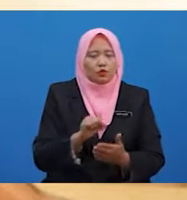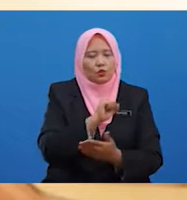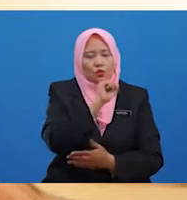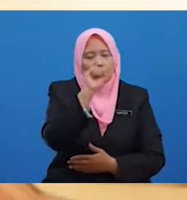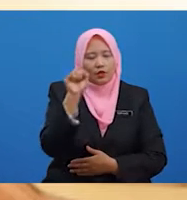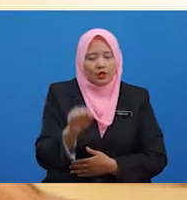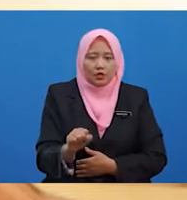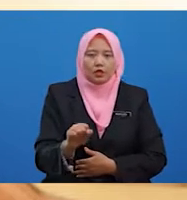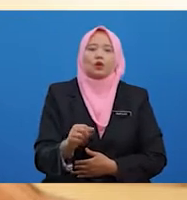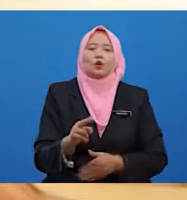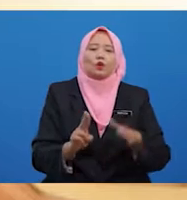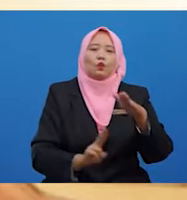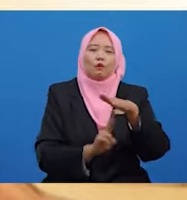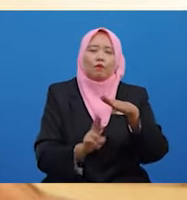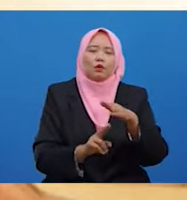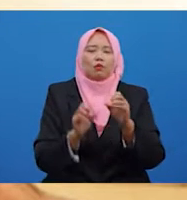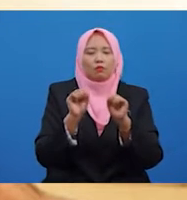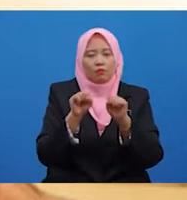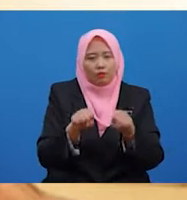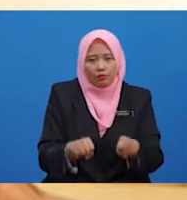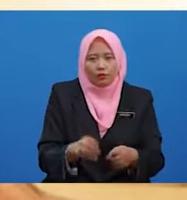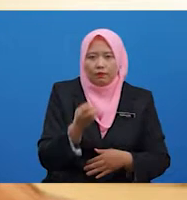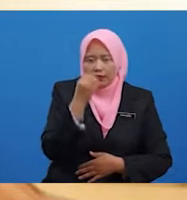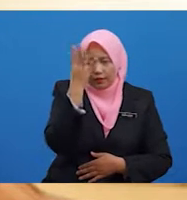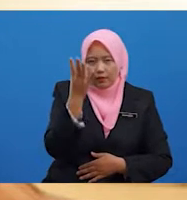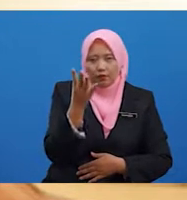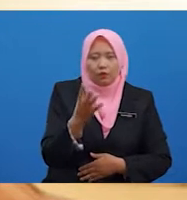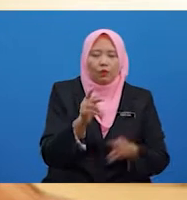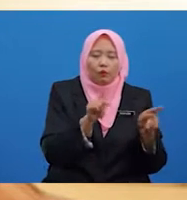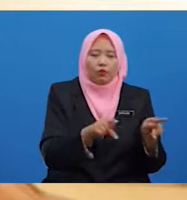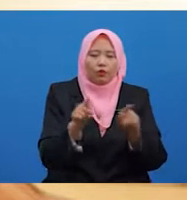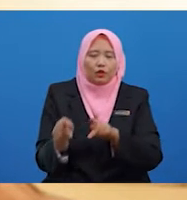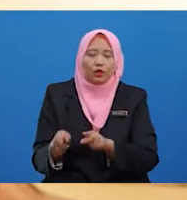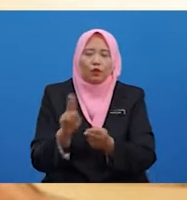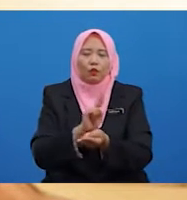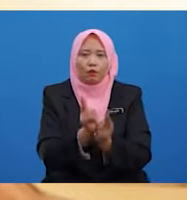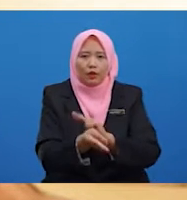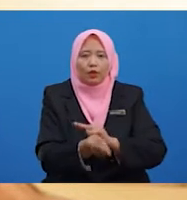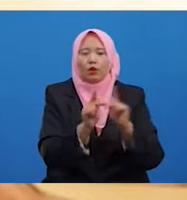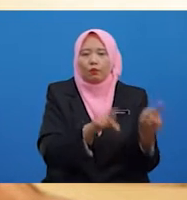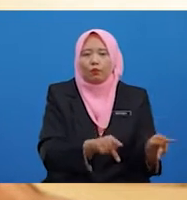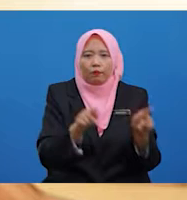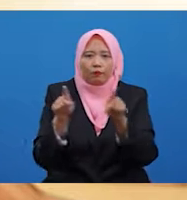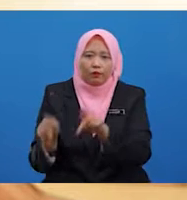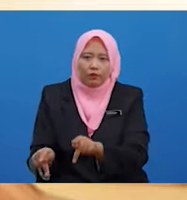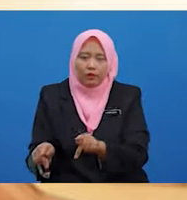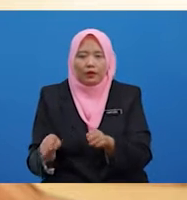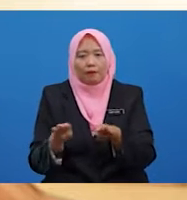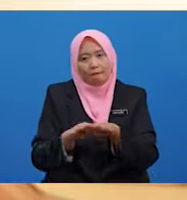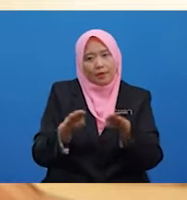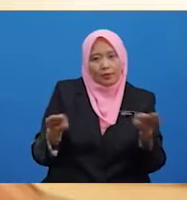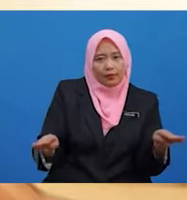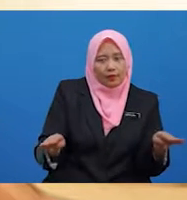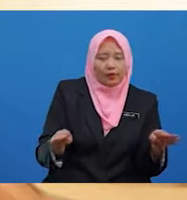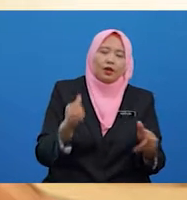Jadi, kamu bolehlah mengemukakan sama ada pola perubahan, pola bandingan atau gabungan kedua-duanya